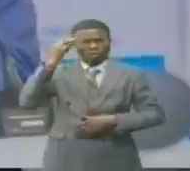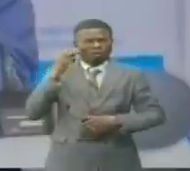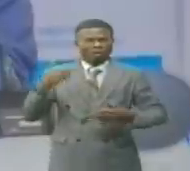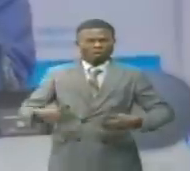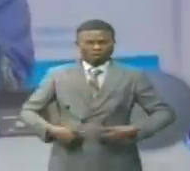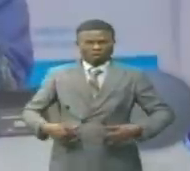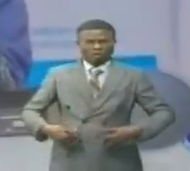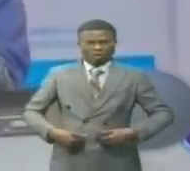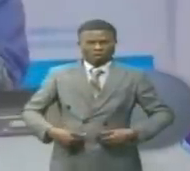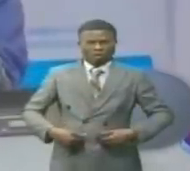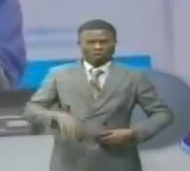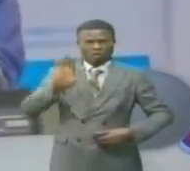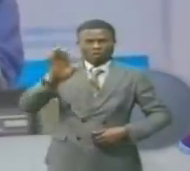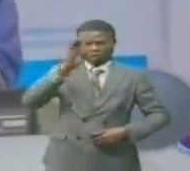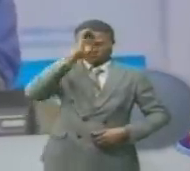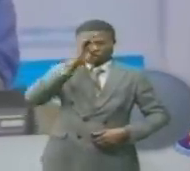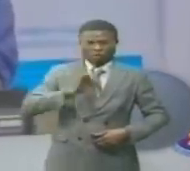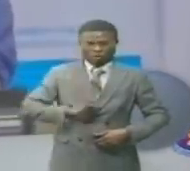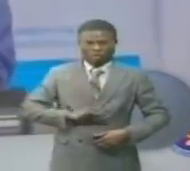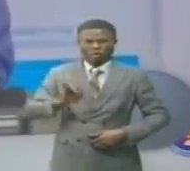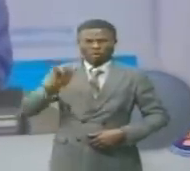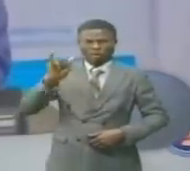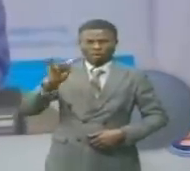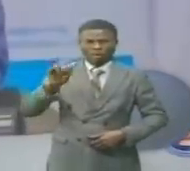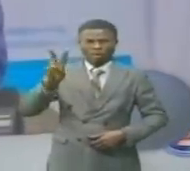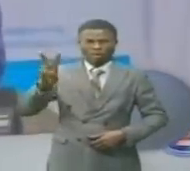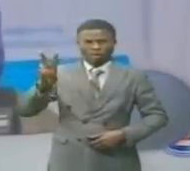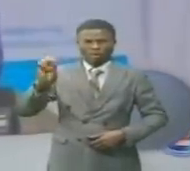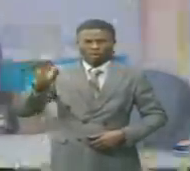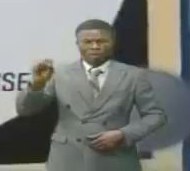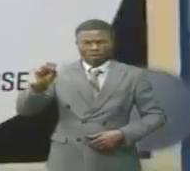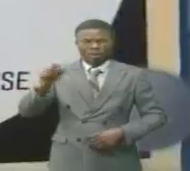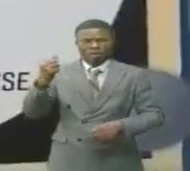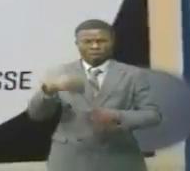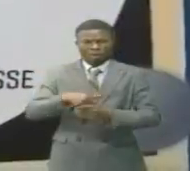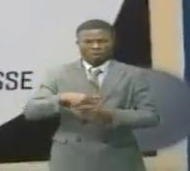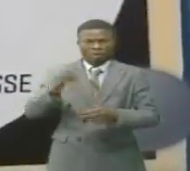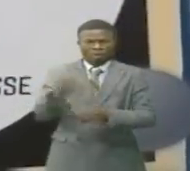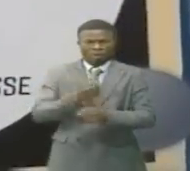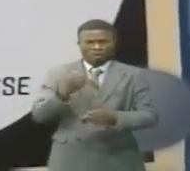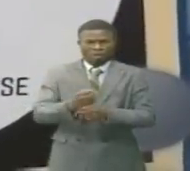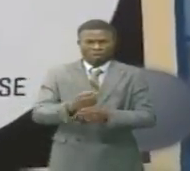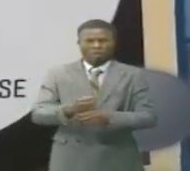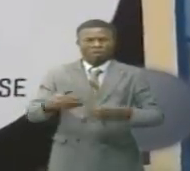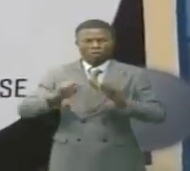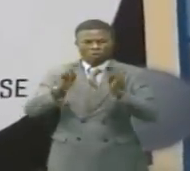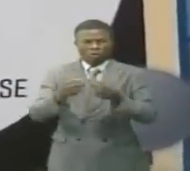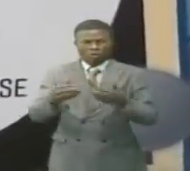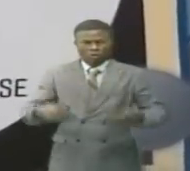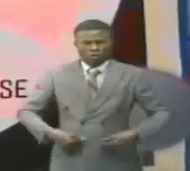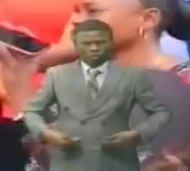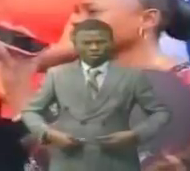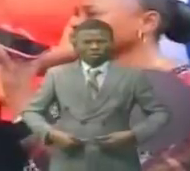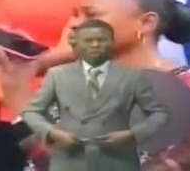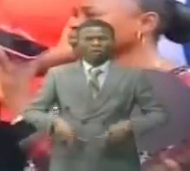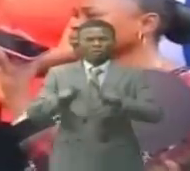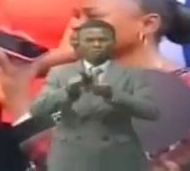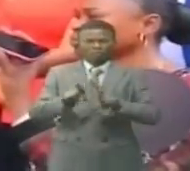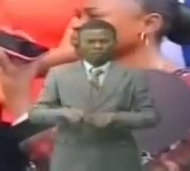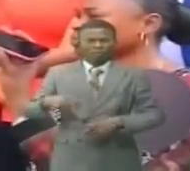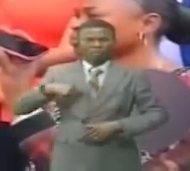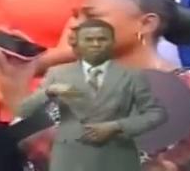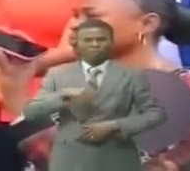Jeunesse, son Excellence Yves Boukoulou, et désormais, à travers le Conseil national de la Jeunesse et ses entités, nous